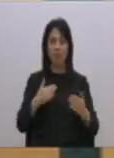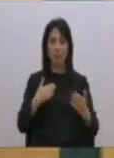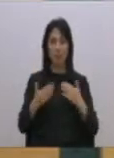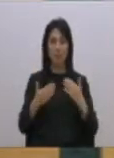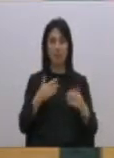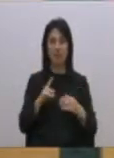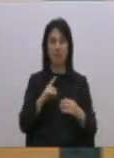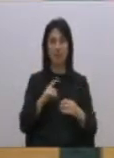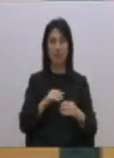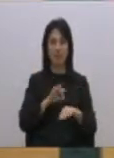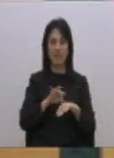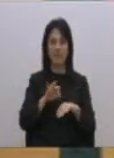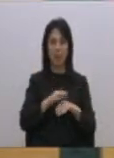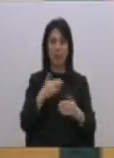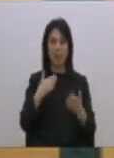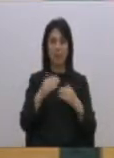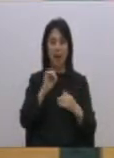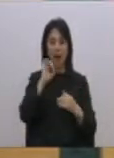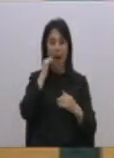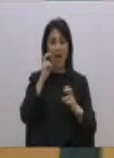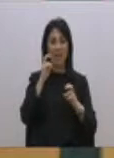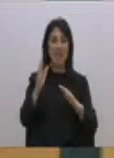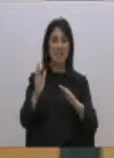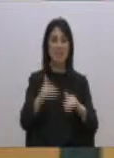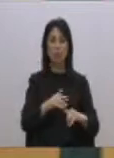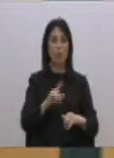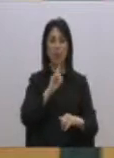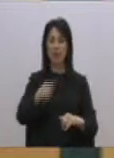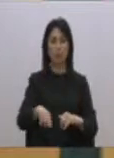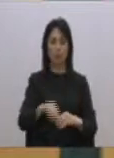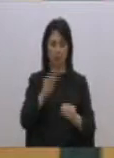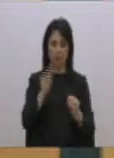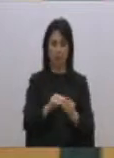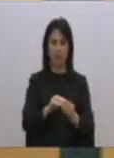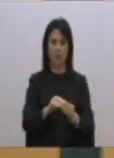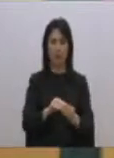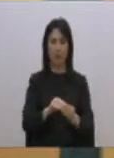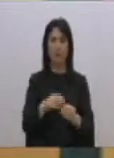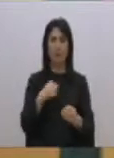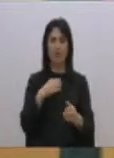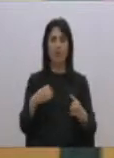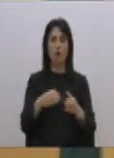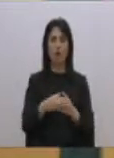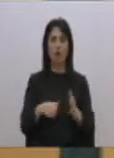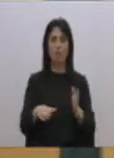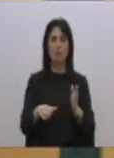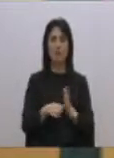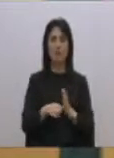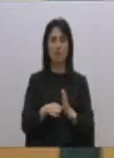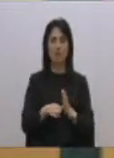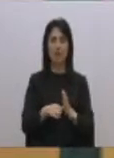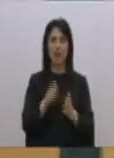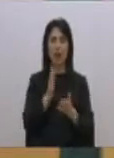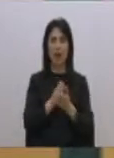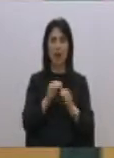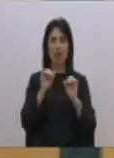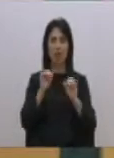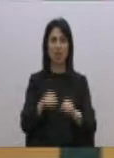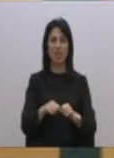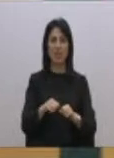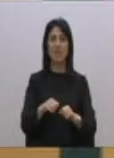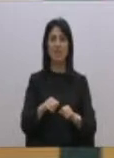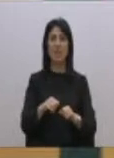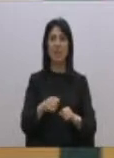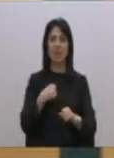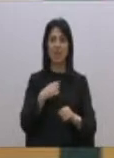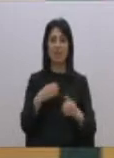რომ წამებასთან მიმართებაში ხანდაზმულობა არ უნდა არსებობდეს და სწორედ ჩვენი გუნდის მეშვეობით არის შესაძლებელი